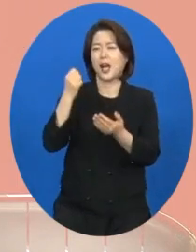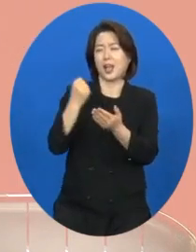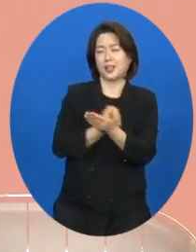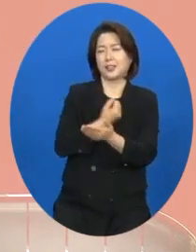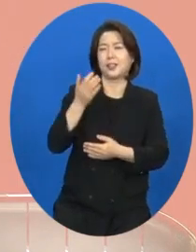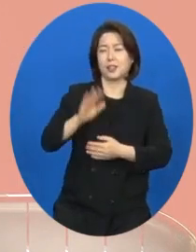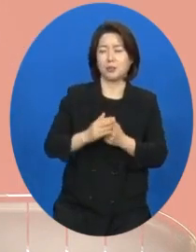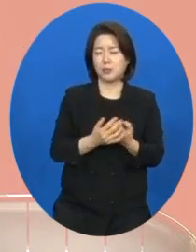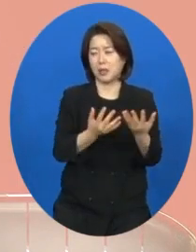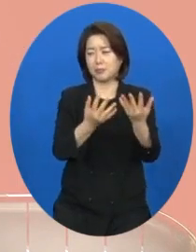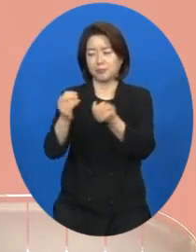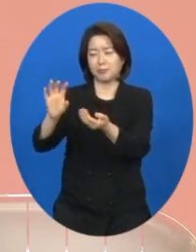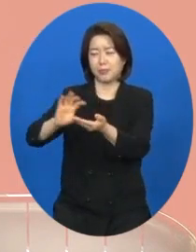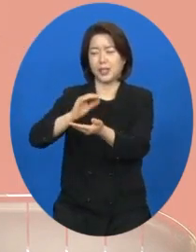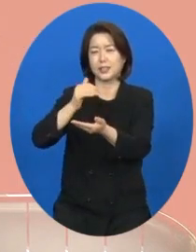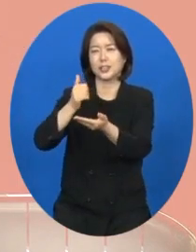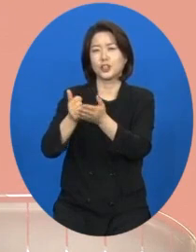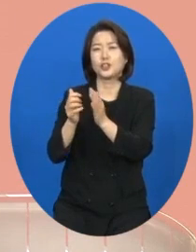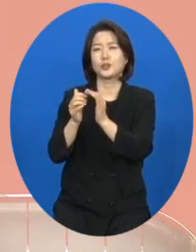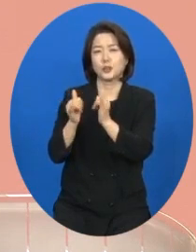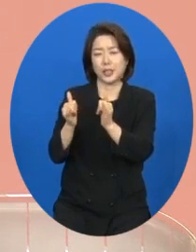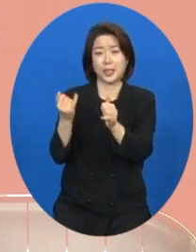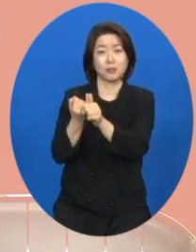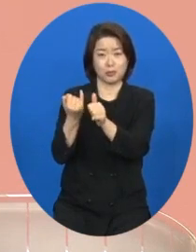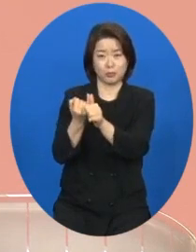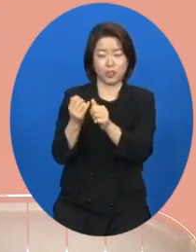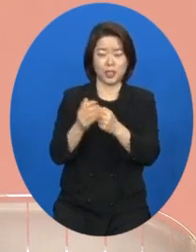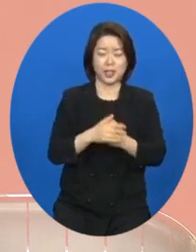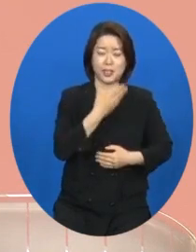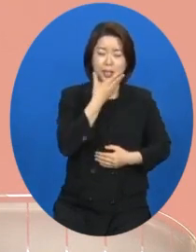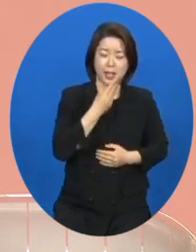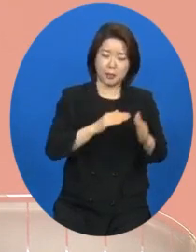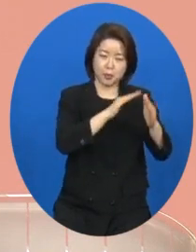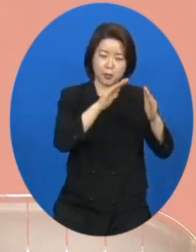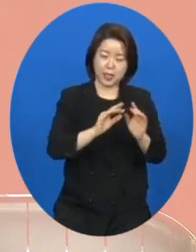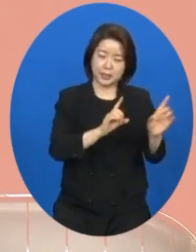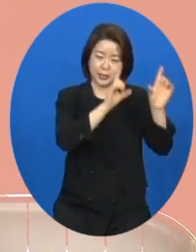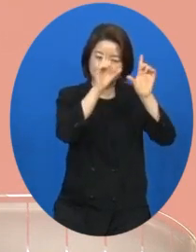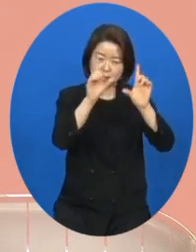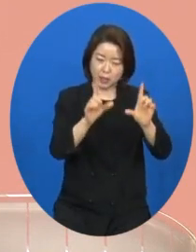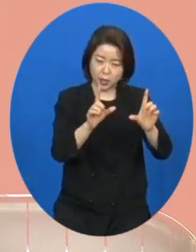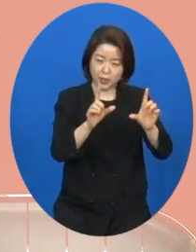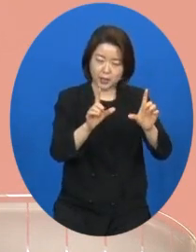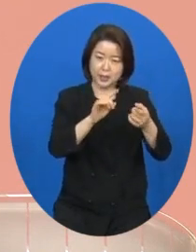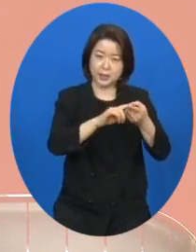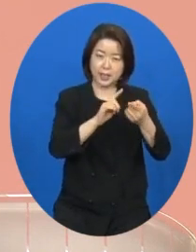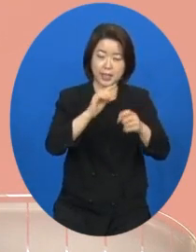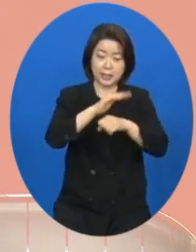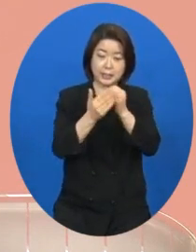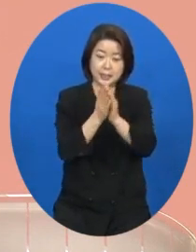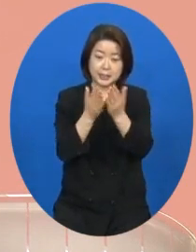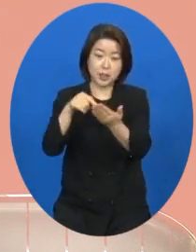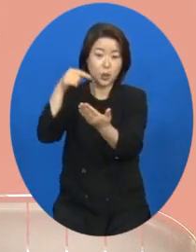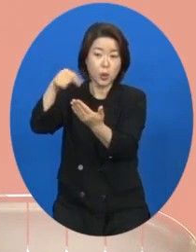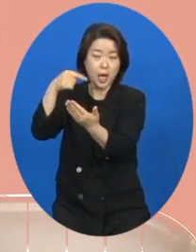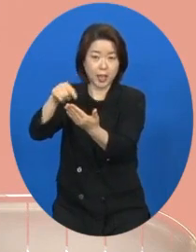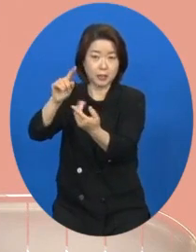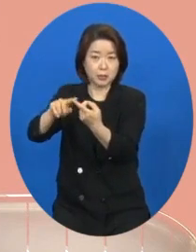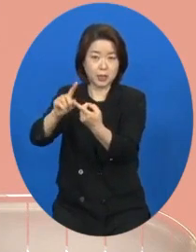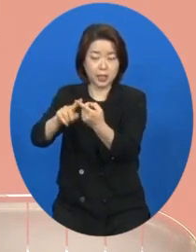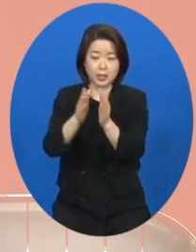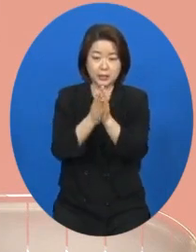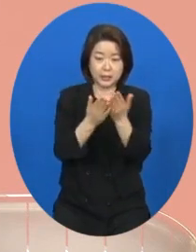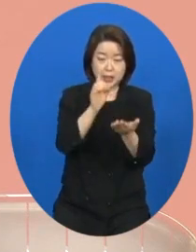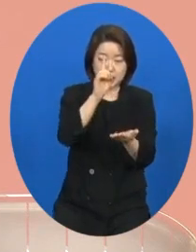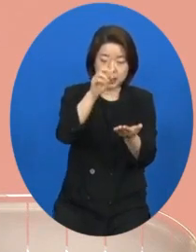안타깝게도 많은 크리스천 부부들이 행복한 가정생활에 대한 성경의 가르침에 대한 책한권